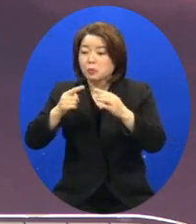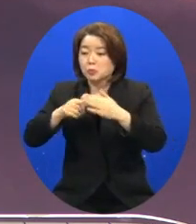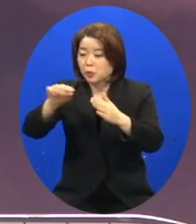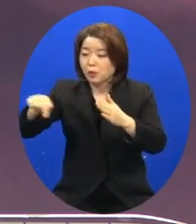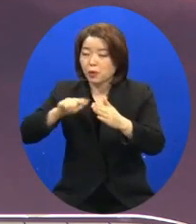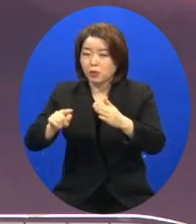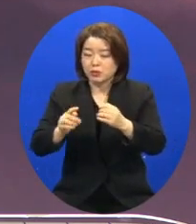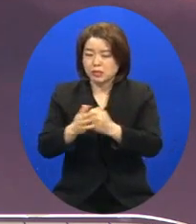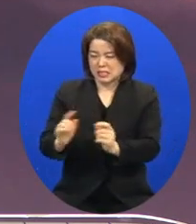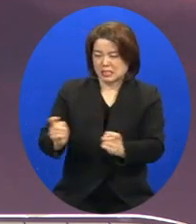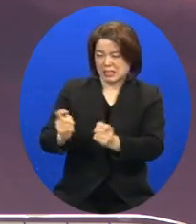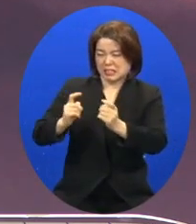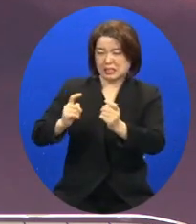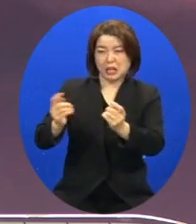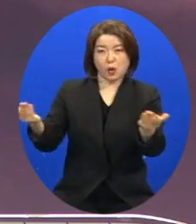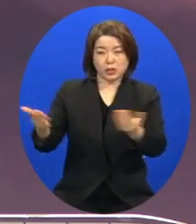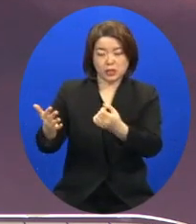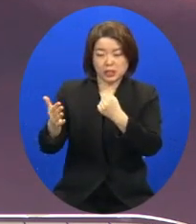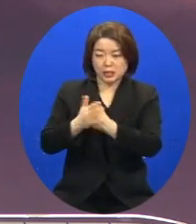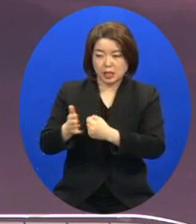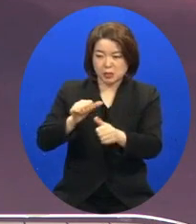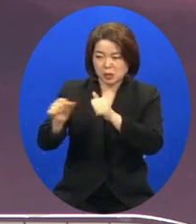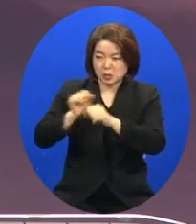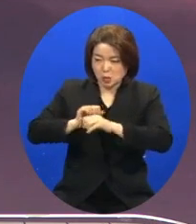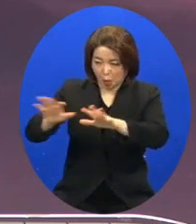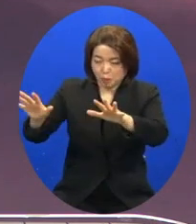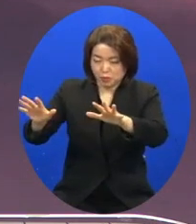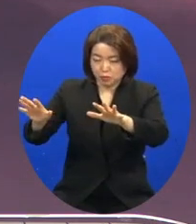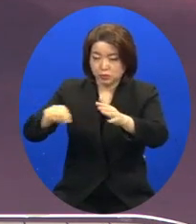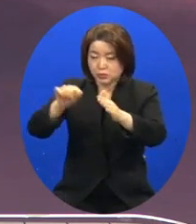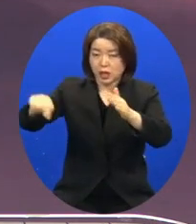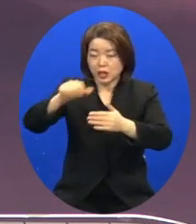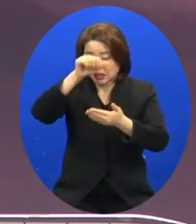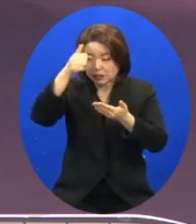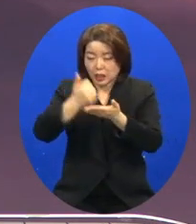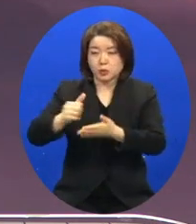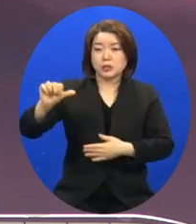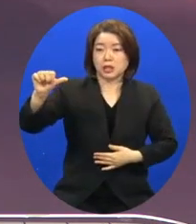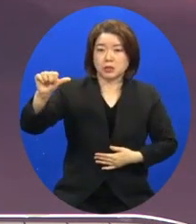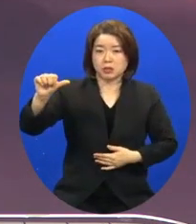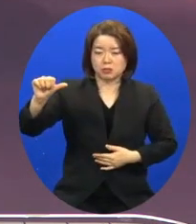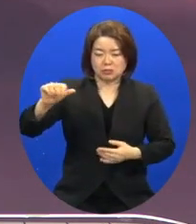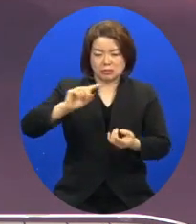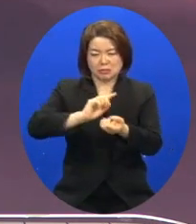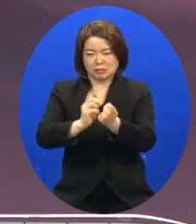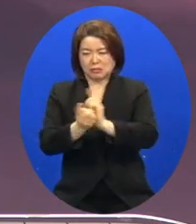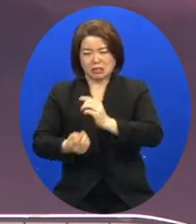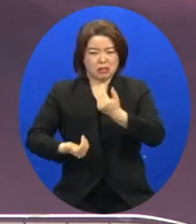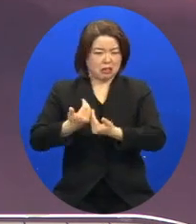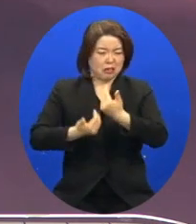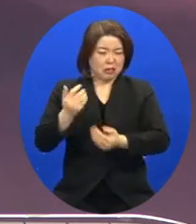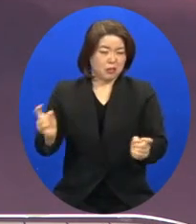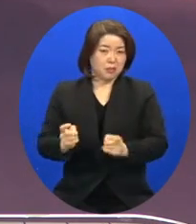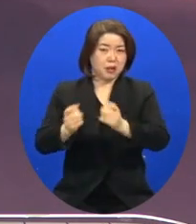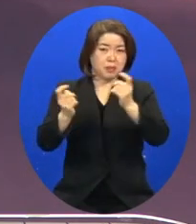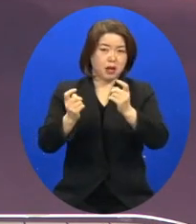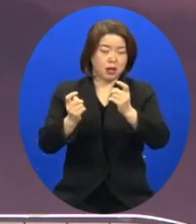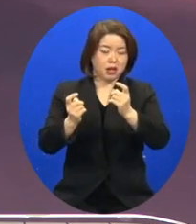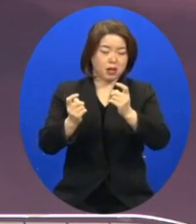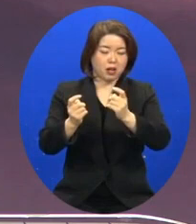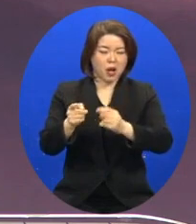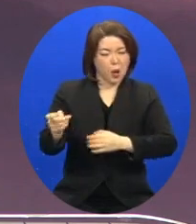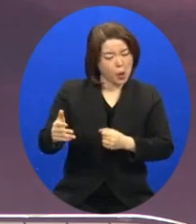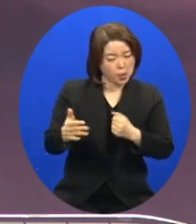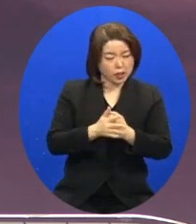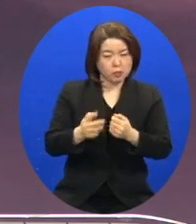소문난 교회가 있었습니다. 장로님이 다섯 분인데 다 사이가 안 좋아요. 얼마나 싸웠는지 교인들이 그냥 다 교회를